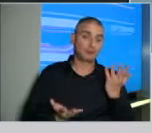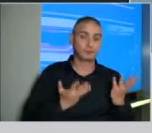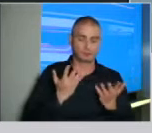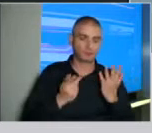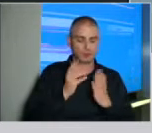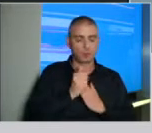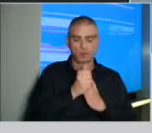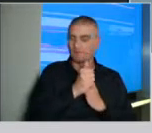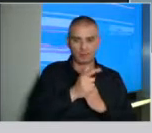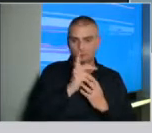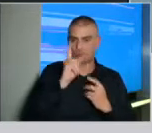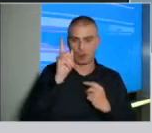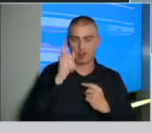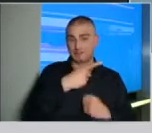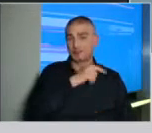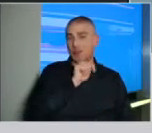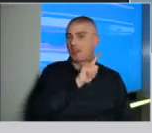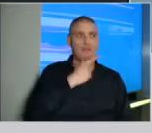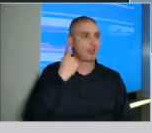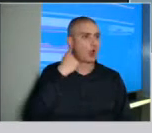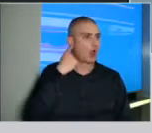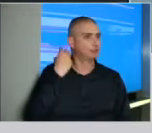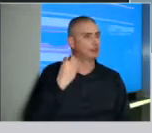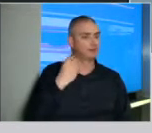יודע, מובילים אותך, אני לא יודע, אולי לאורלי לוי אין אוזן